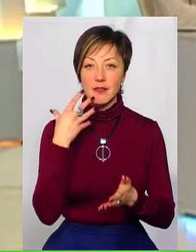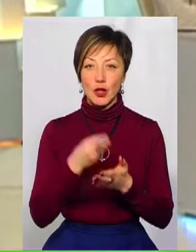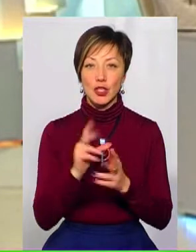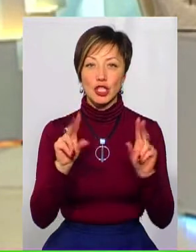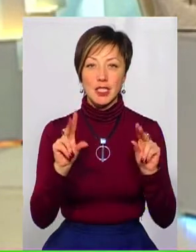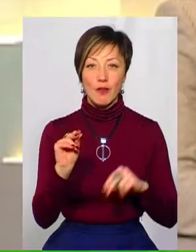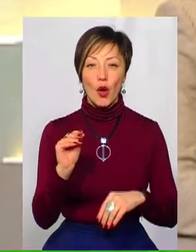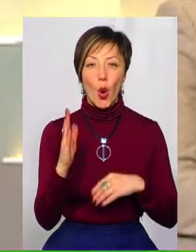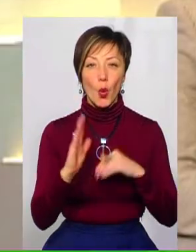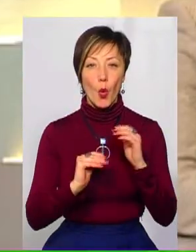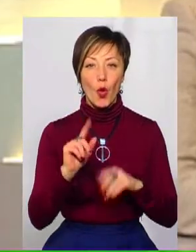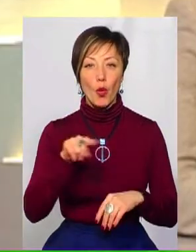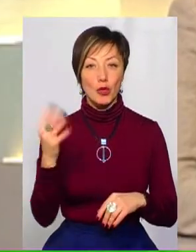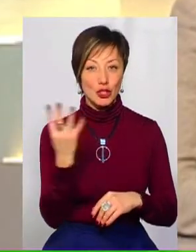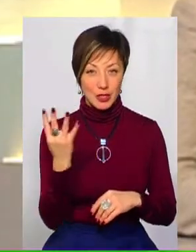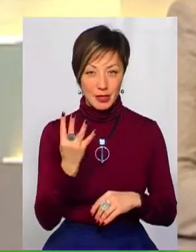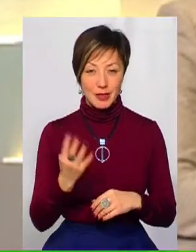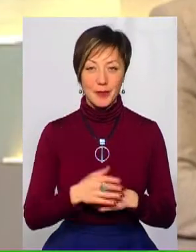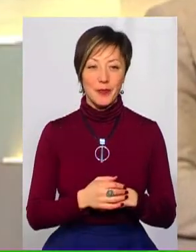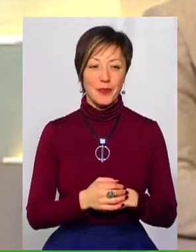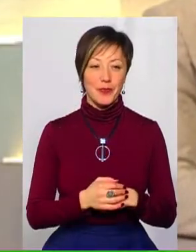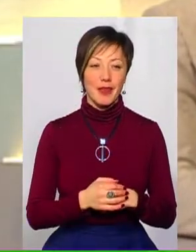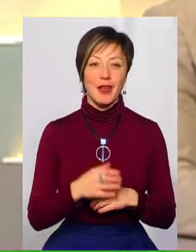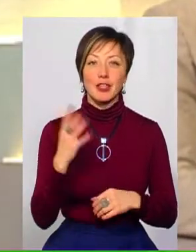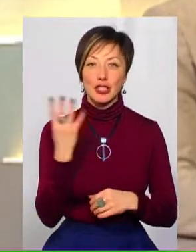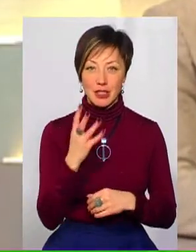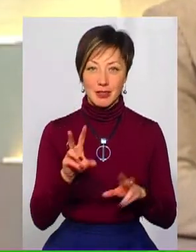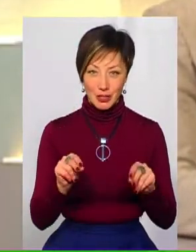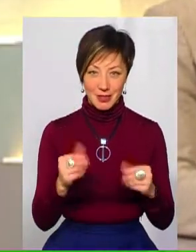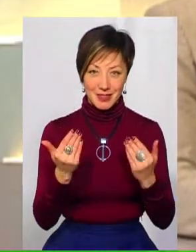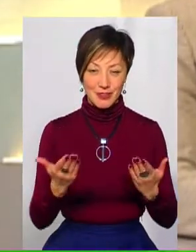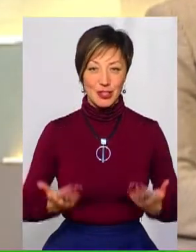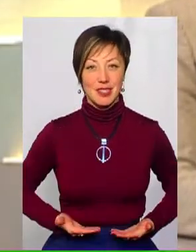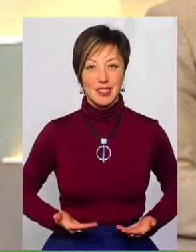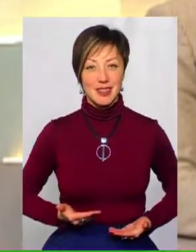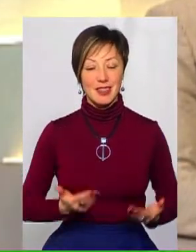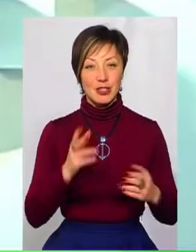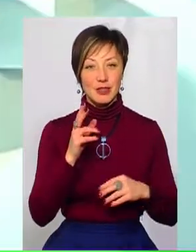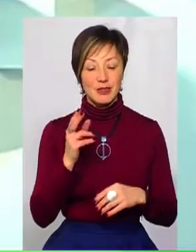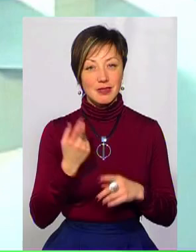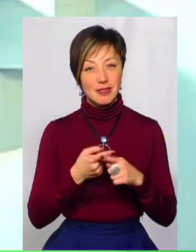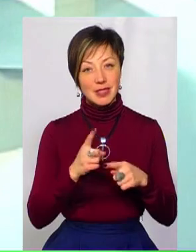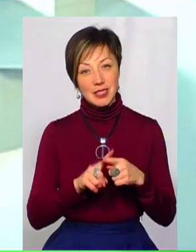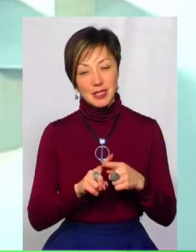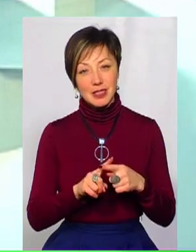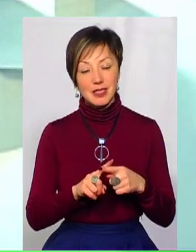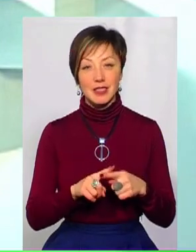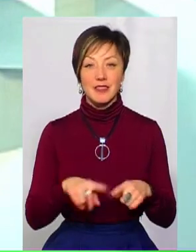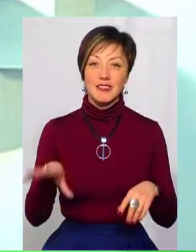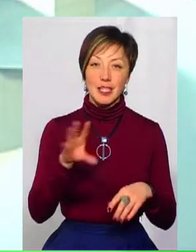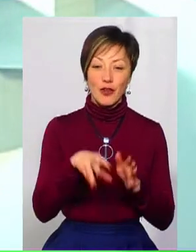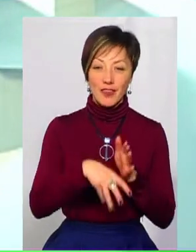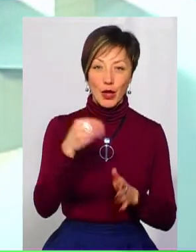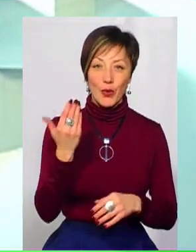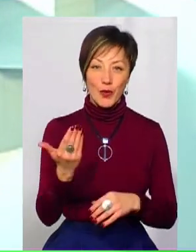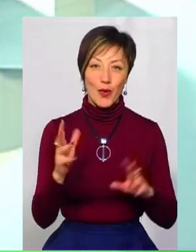рукою номер 4. А номер 4 вам приносить щастя в житті, якесь сакральне таке число? Чи все ж таки все, що витягуєте рукою,